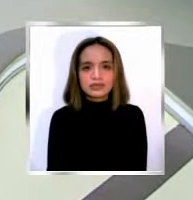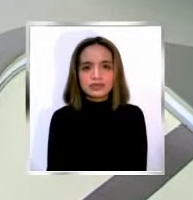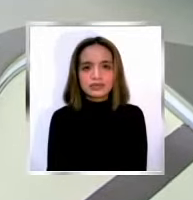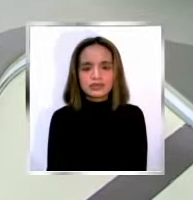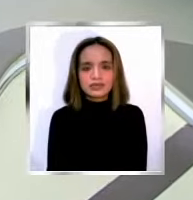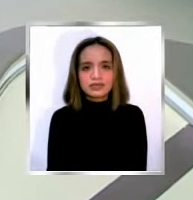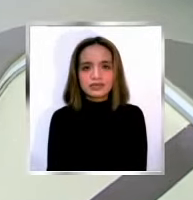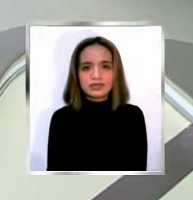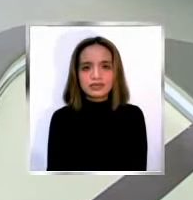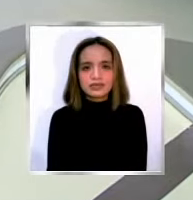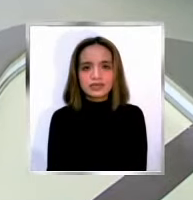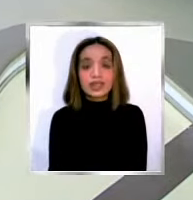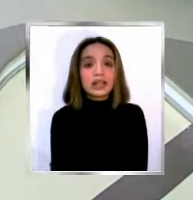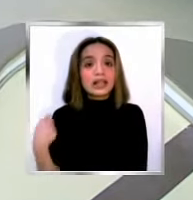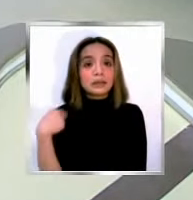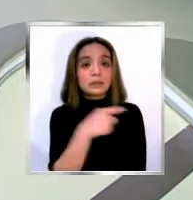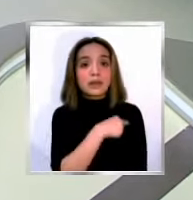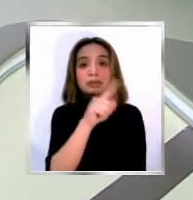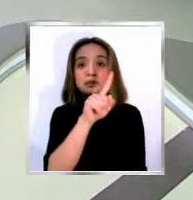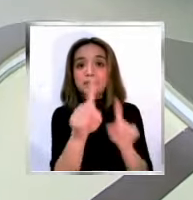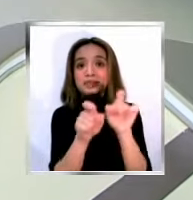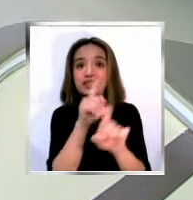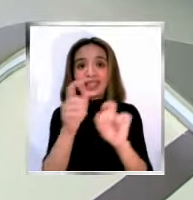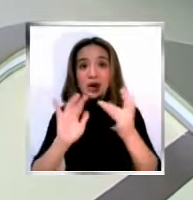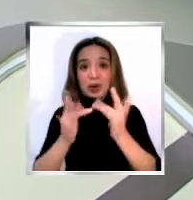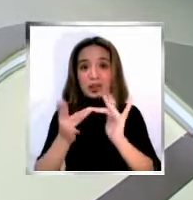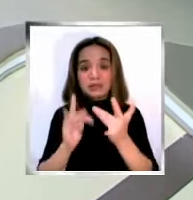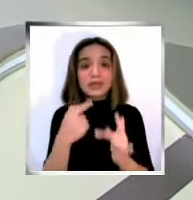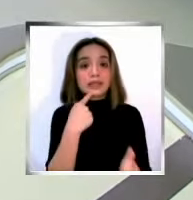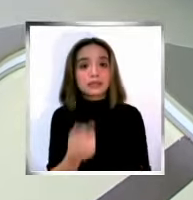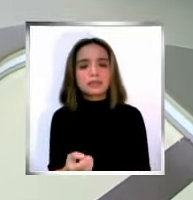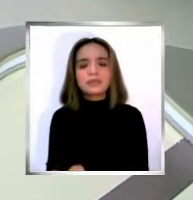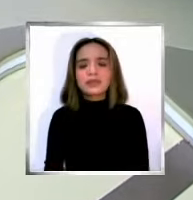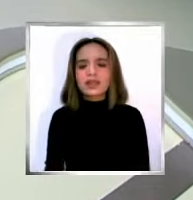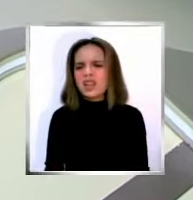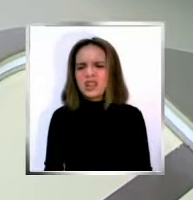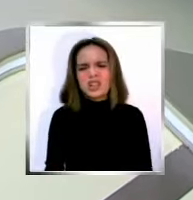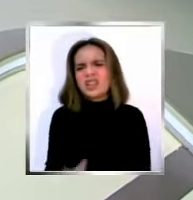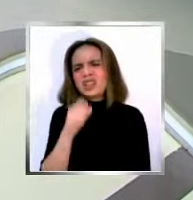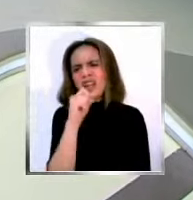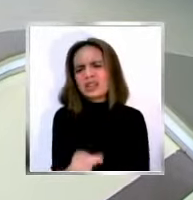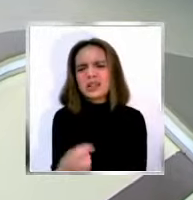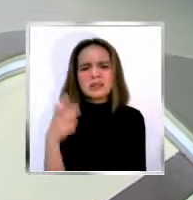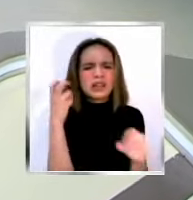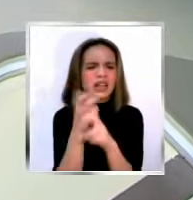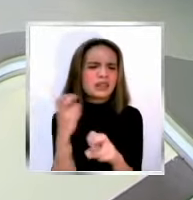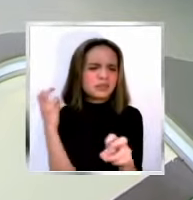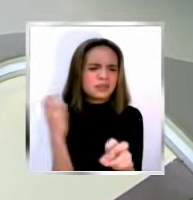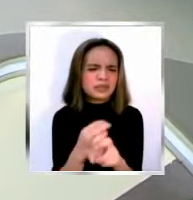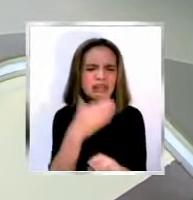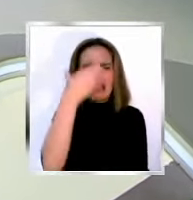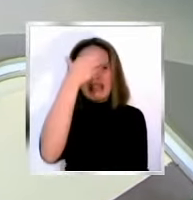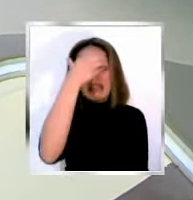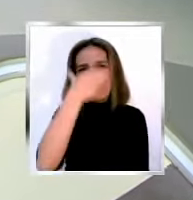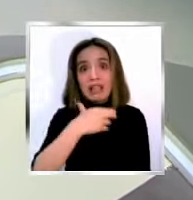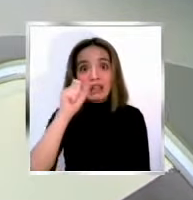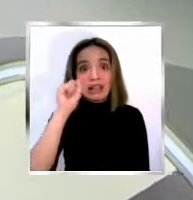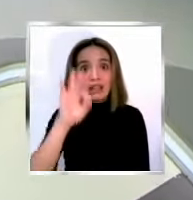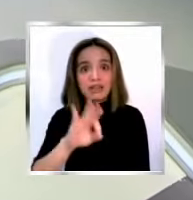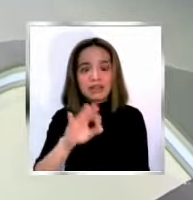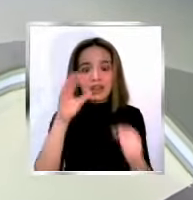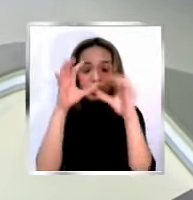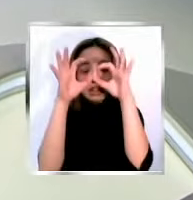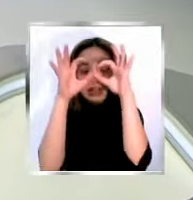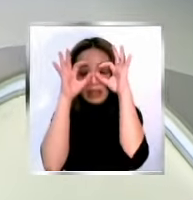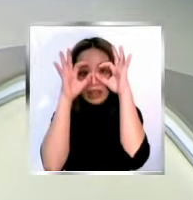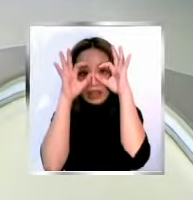Nagtanong din po kami sa mga Kapuso Online. Sabi ng isa, hindi na raw dahil mahirap mag-face shield, lalo na kapag nakasalamin. Ang